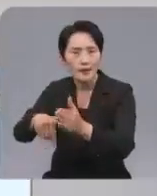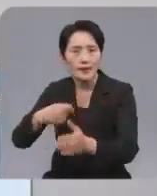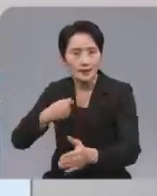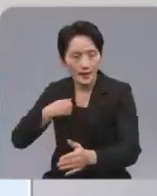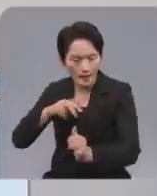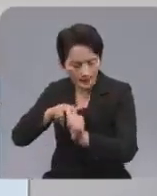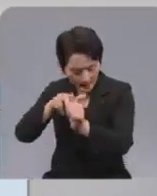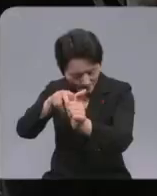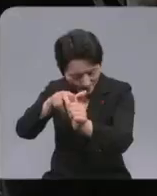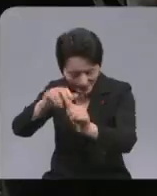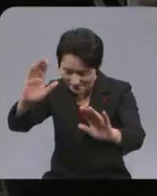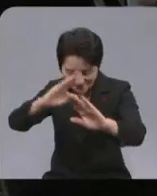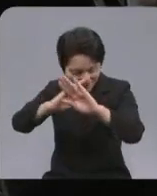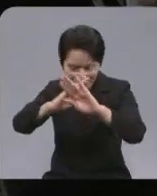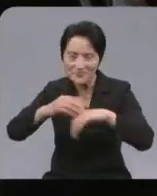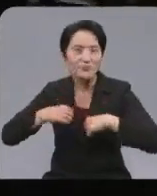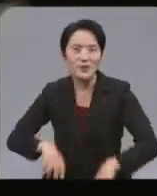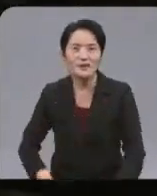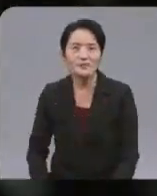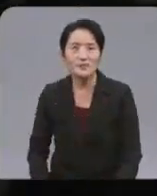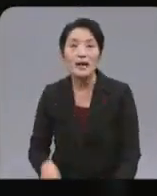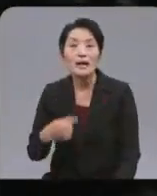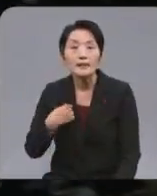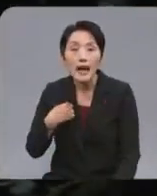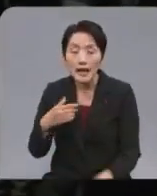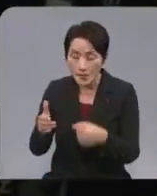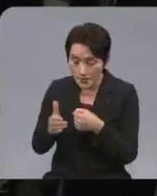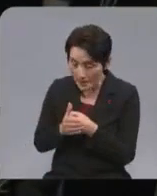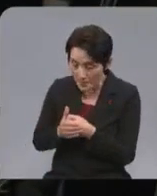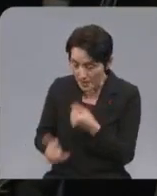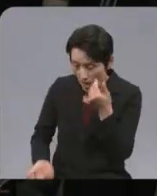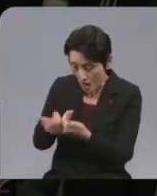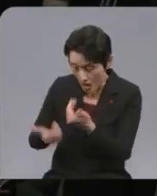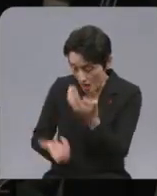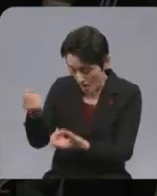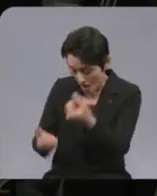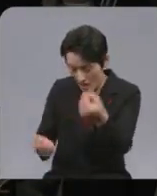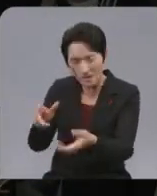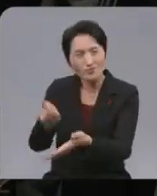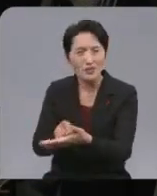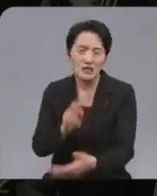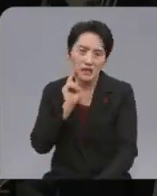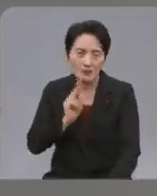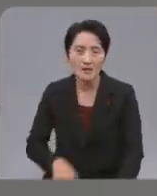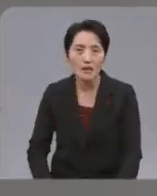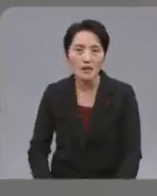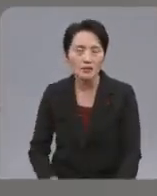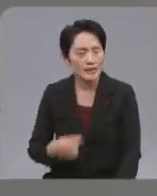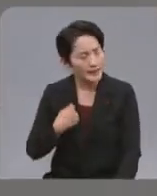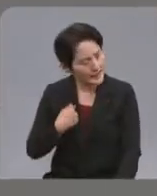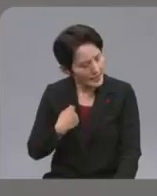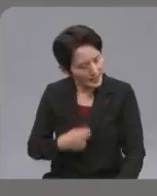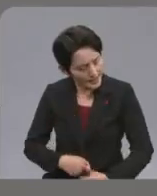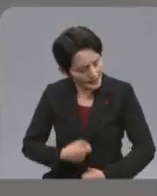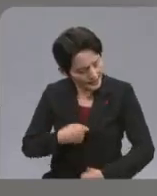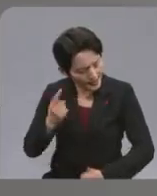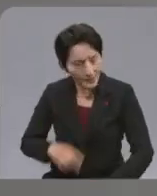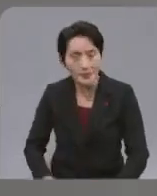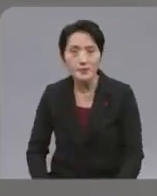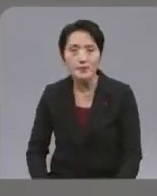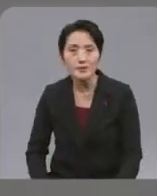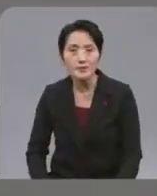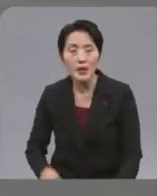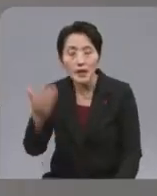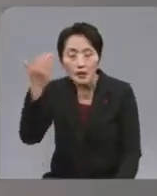правящей партии сила народа свое решение на объяснила на пресс-конференции состоявшейся 25 января